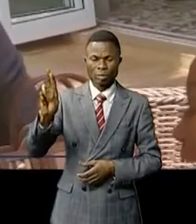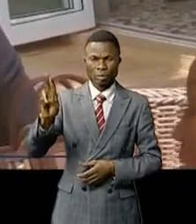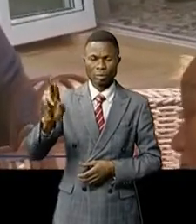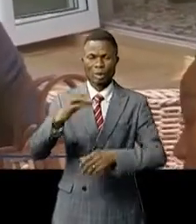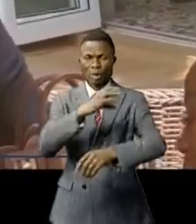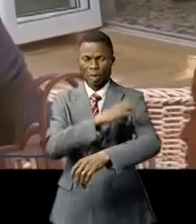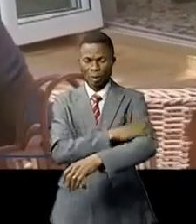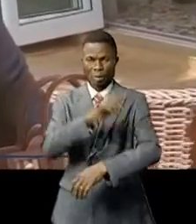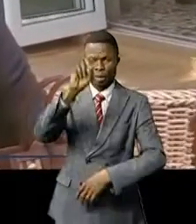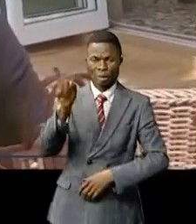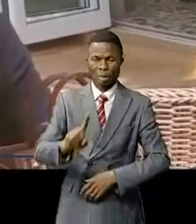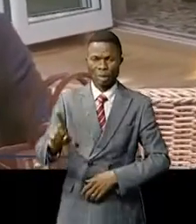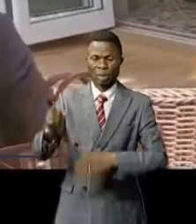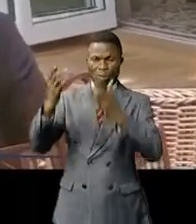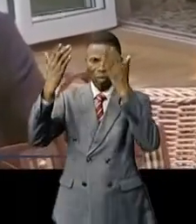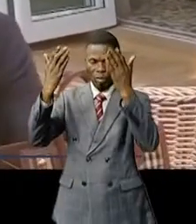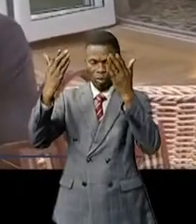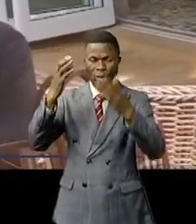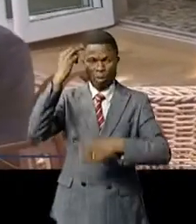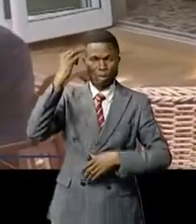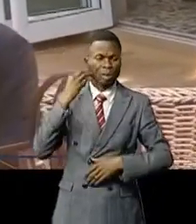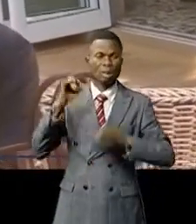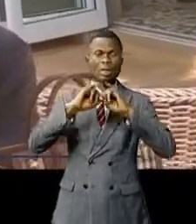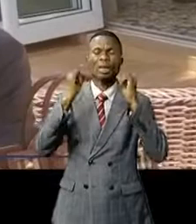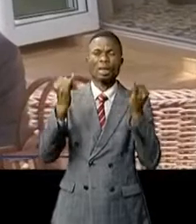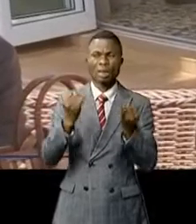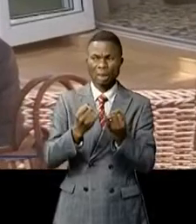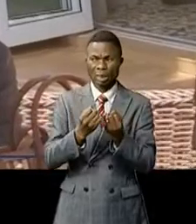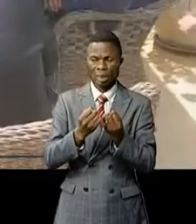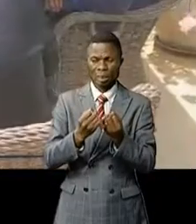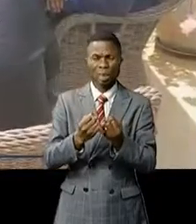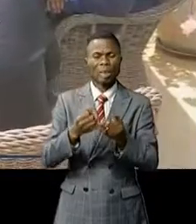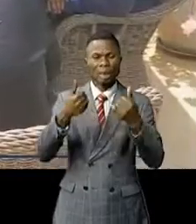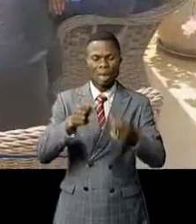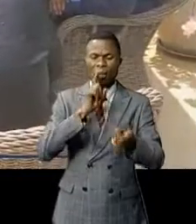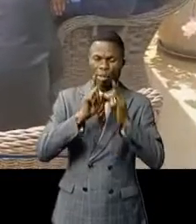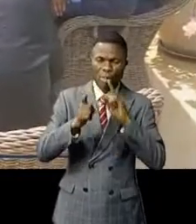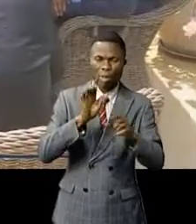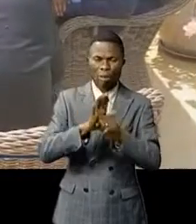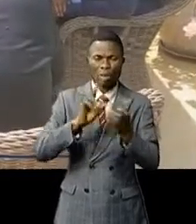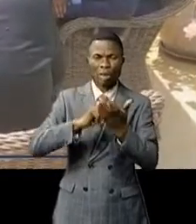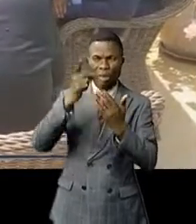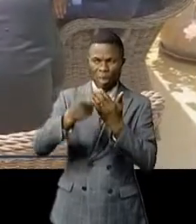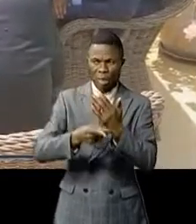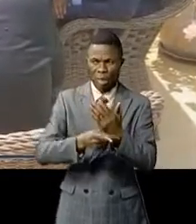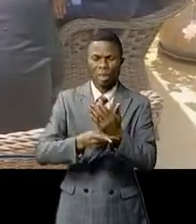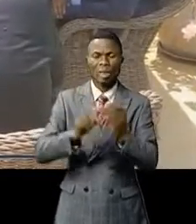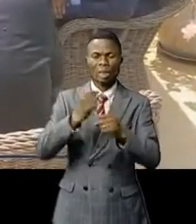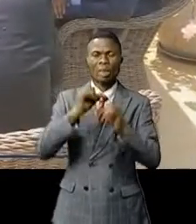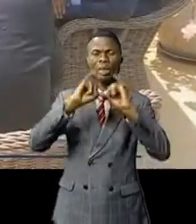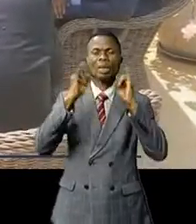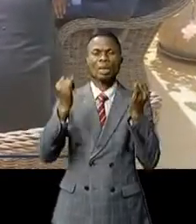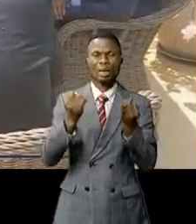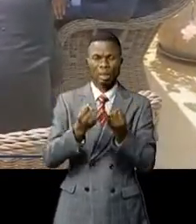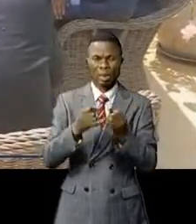Zimbabwe, le ministre de l'Industrie, Julien Paluku Kaungia, a pris tout son temps de manager le plan directeur d'industrialisation de